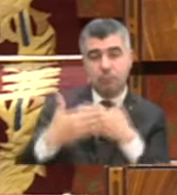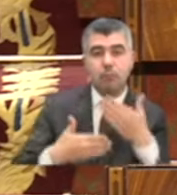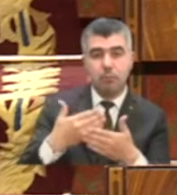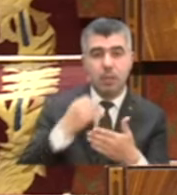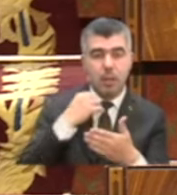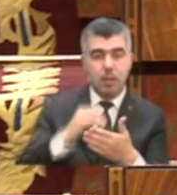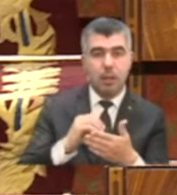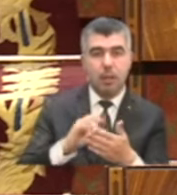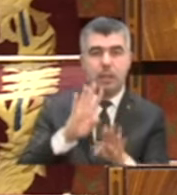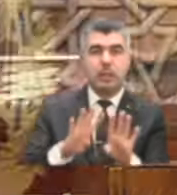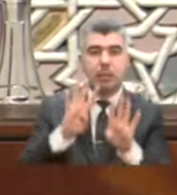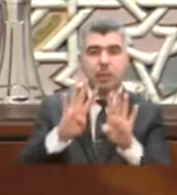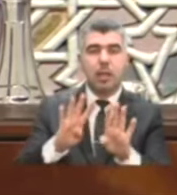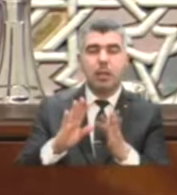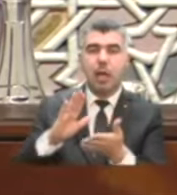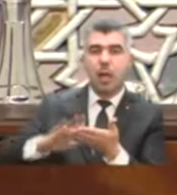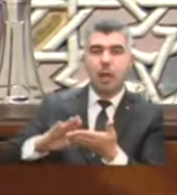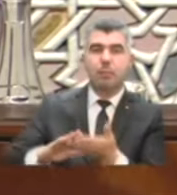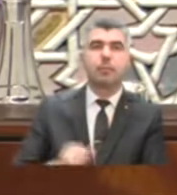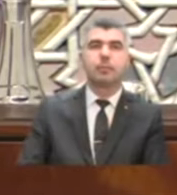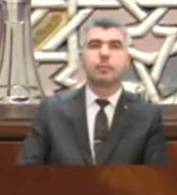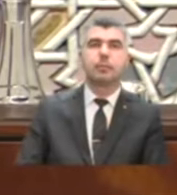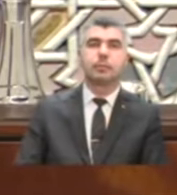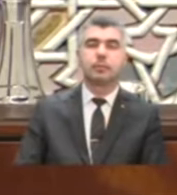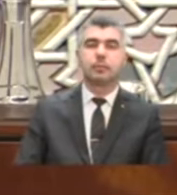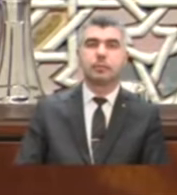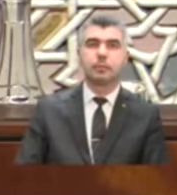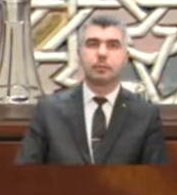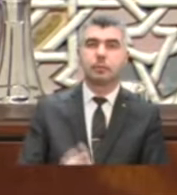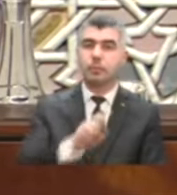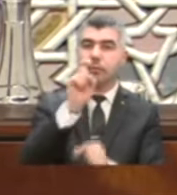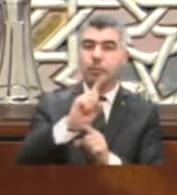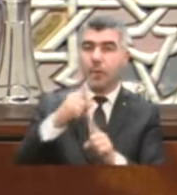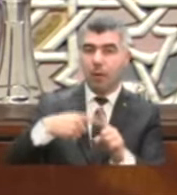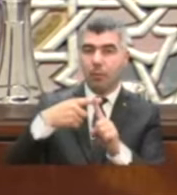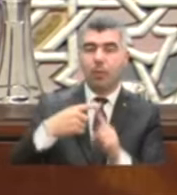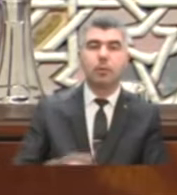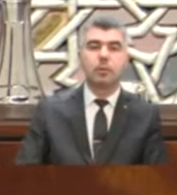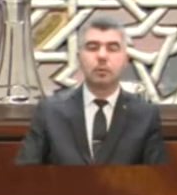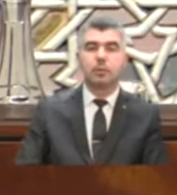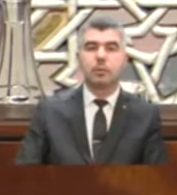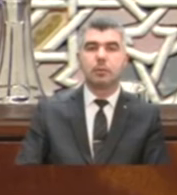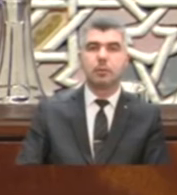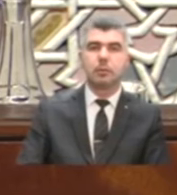سن 18 سنة. وشكرا. شكرا السيدة النائبة. هل من تعقيب إضافي في الموضوع؟